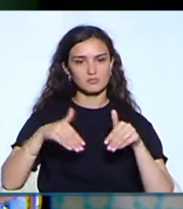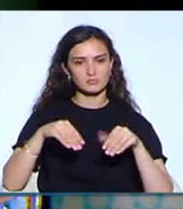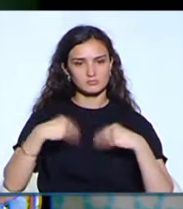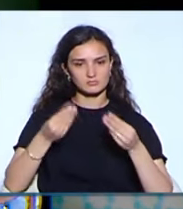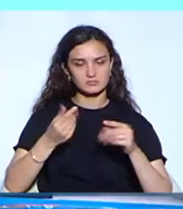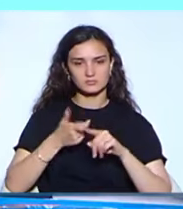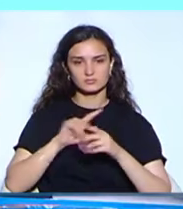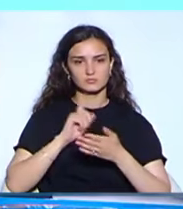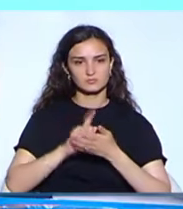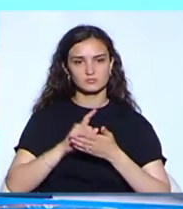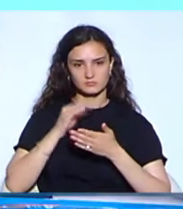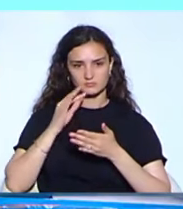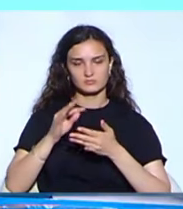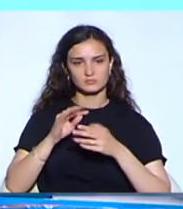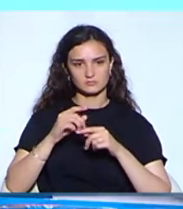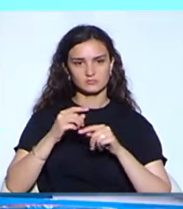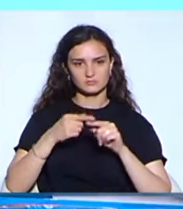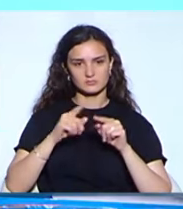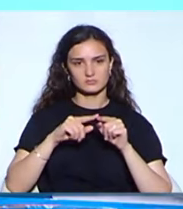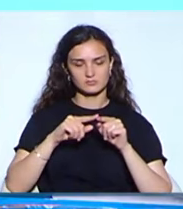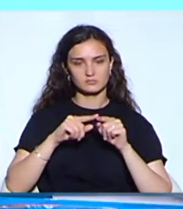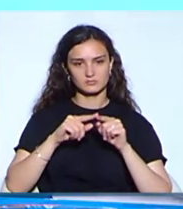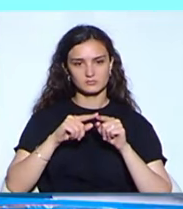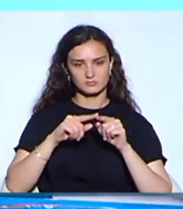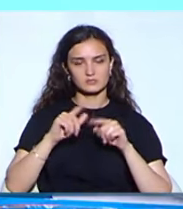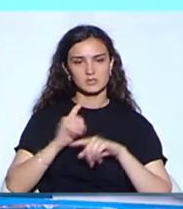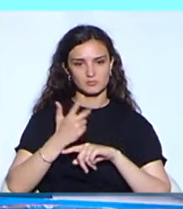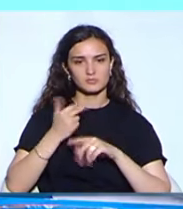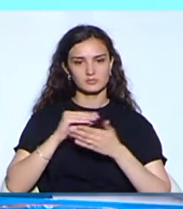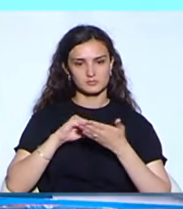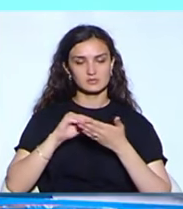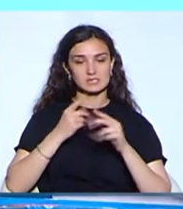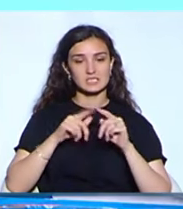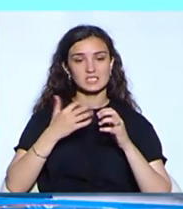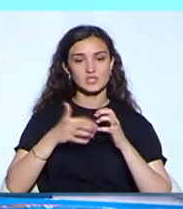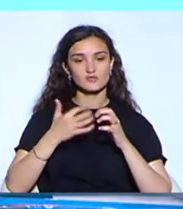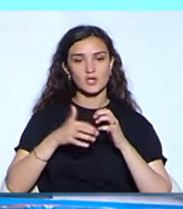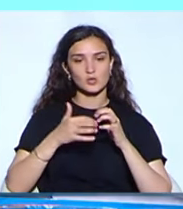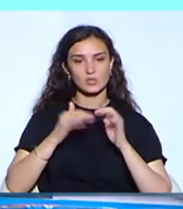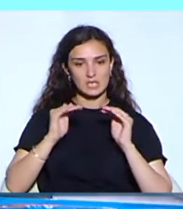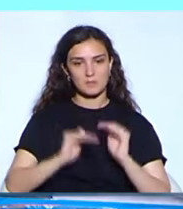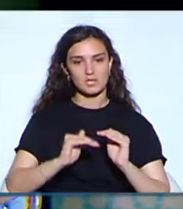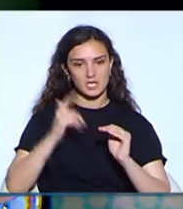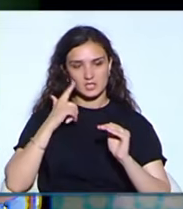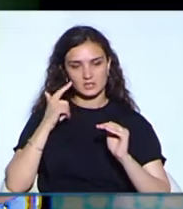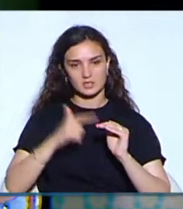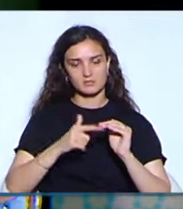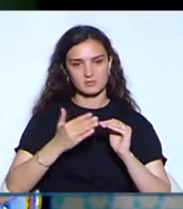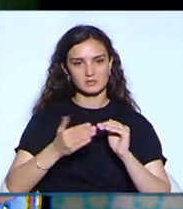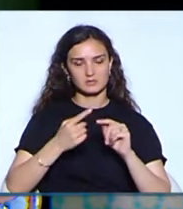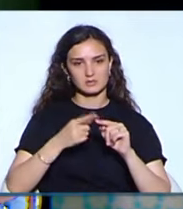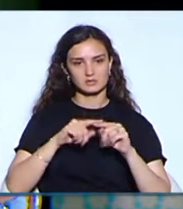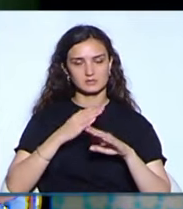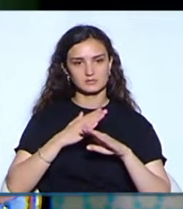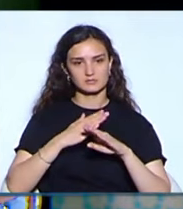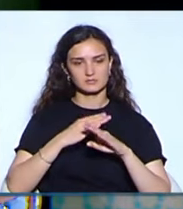სამშობლო. აუცილებლად კიდევ ერთხელ შევახსენოთ, მოკლედ ჩამოვთვალეთ. ეს არის საშუალო და დაბალი დონე განათლებისა, ეს